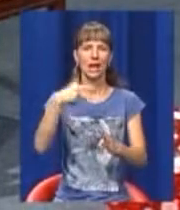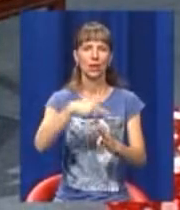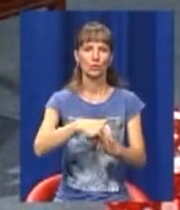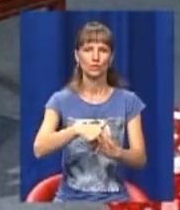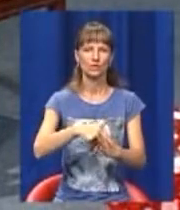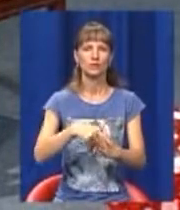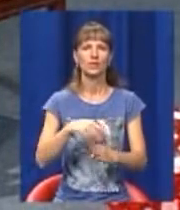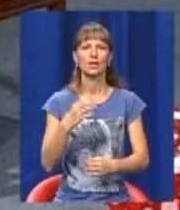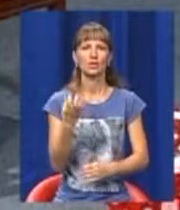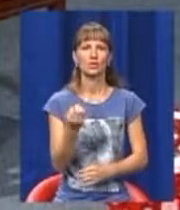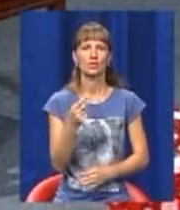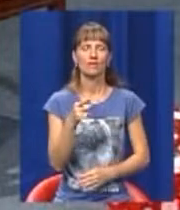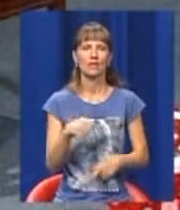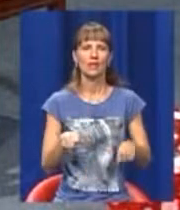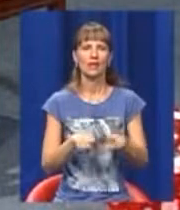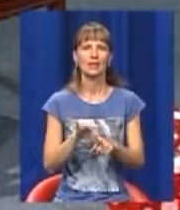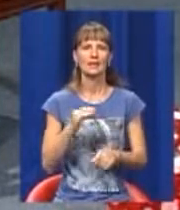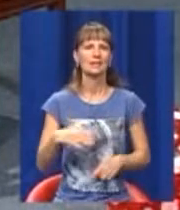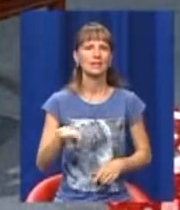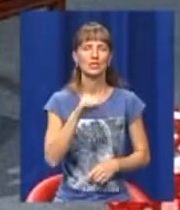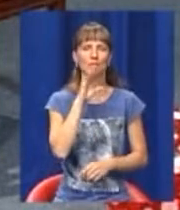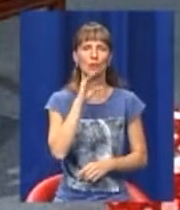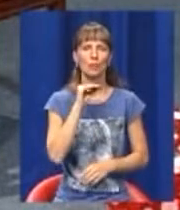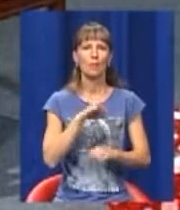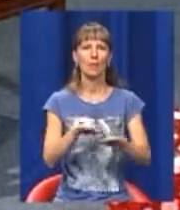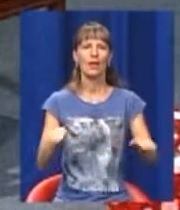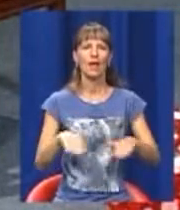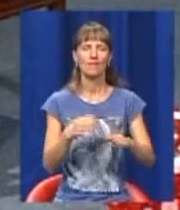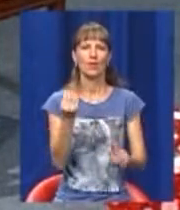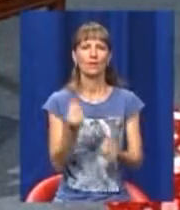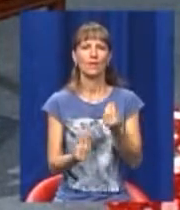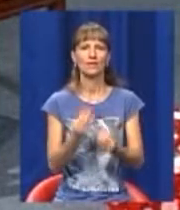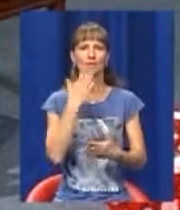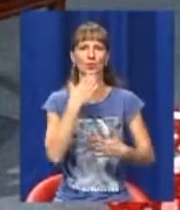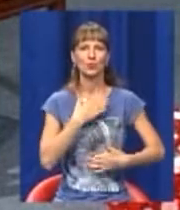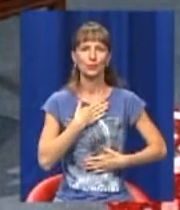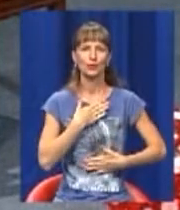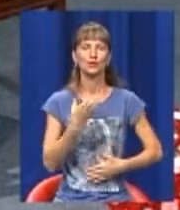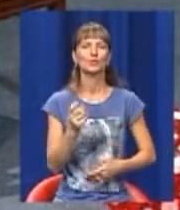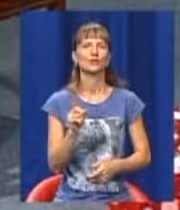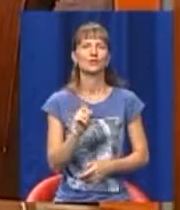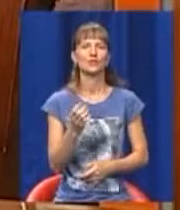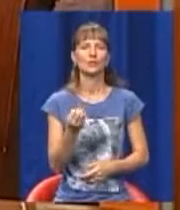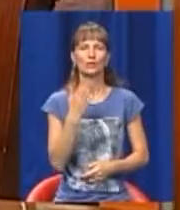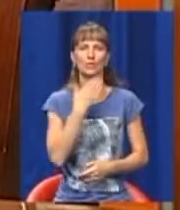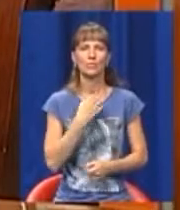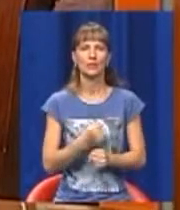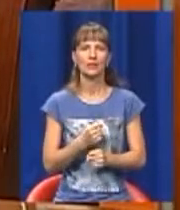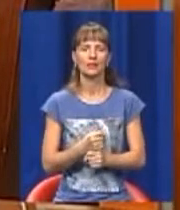навантаження. Ну, а ще він, як і всі песики, плаває, бавитися полюбляє. Що ще любить